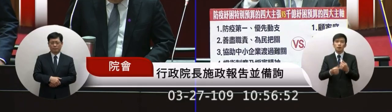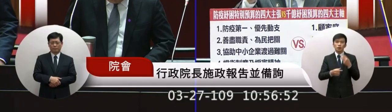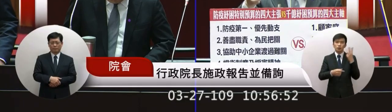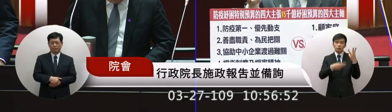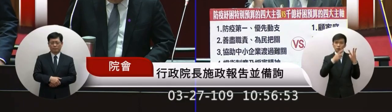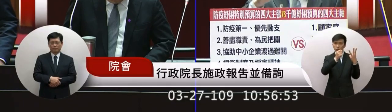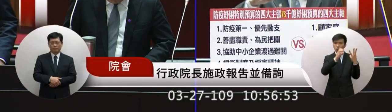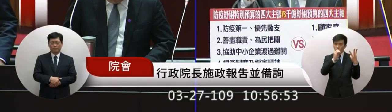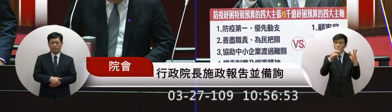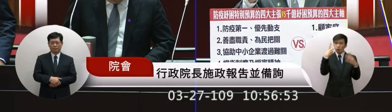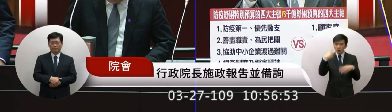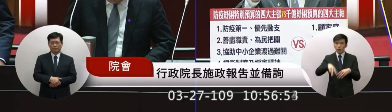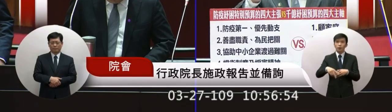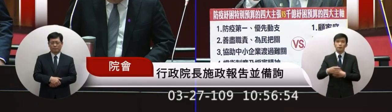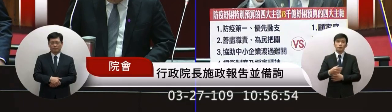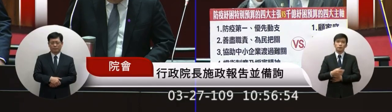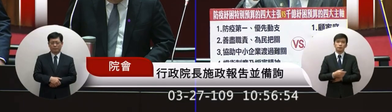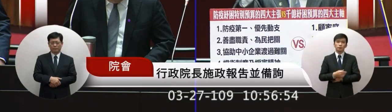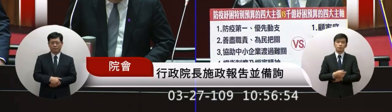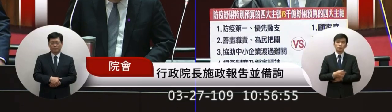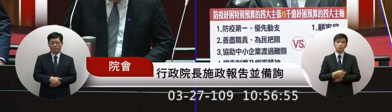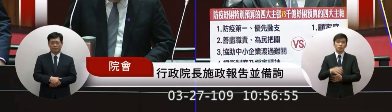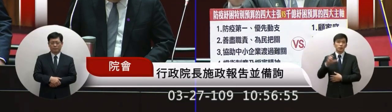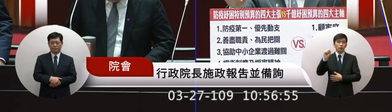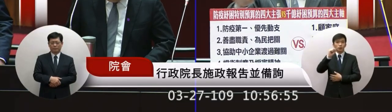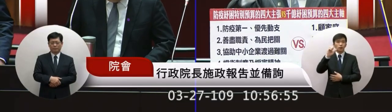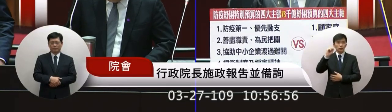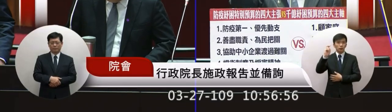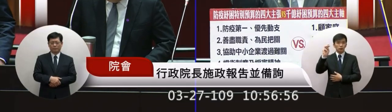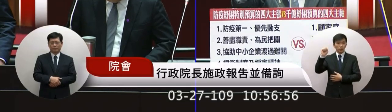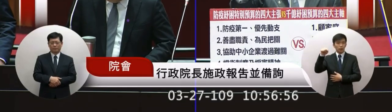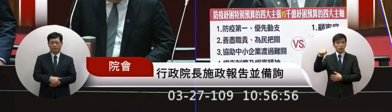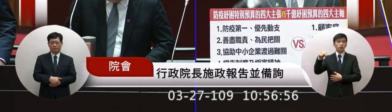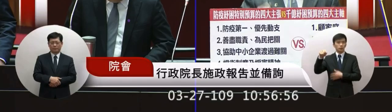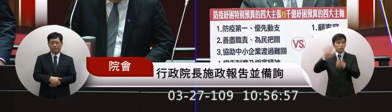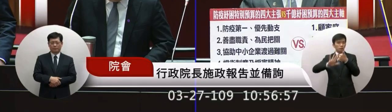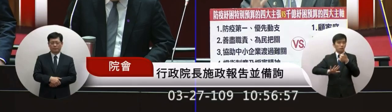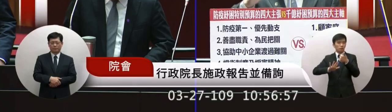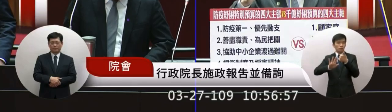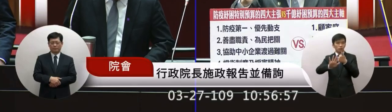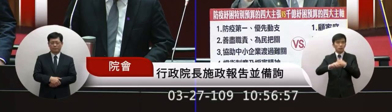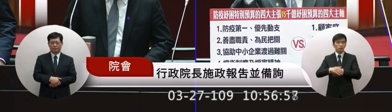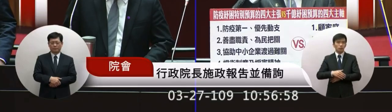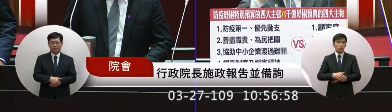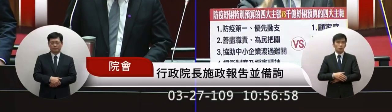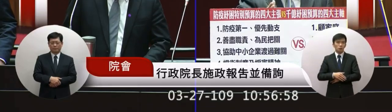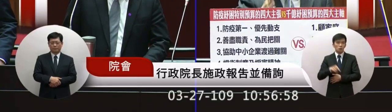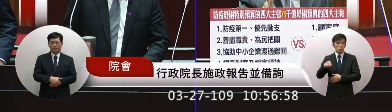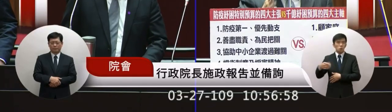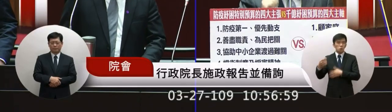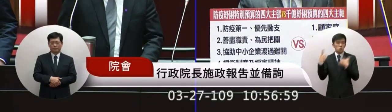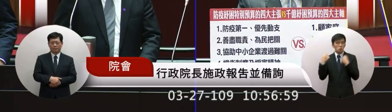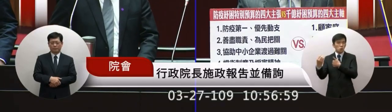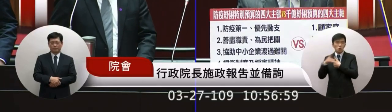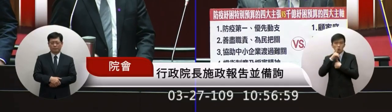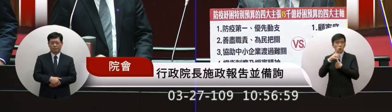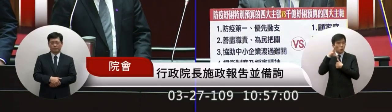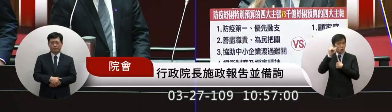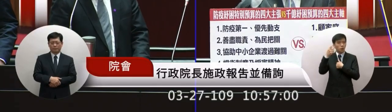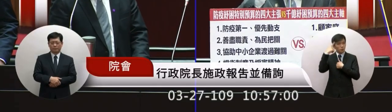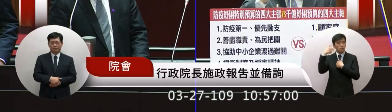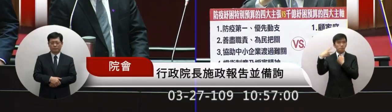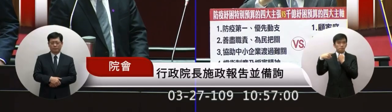吼吼这个 SCM 迄个问题，所以是不是当一个等于含你参详研究